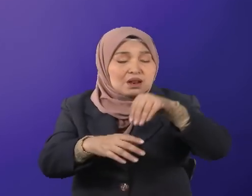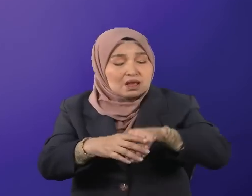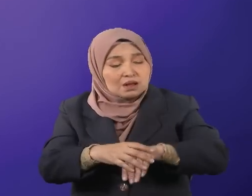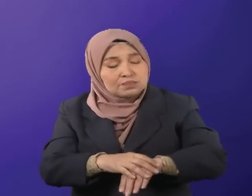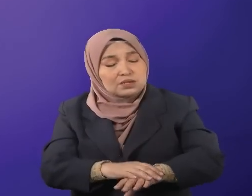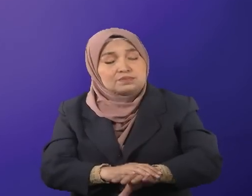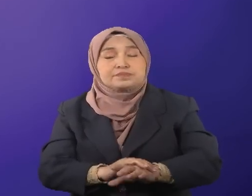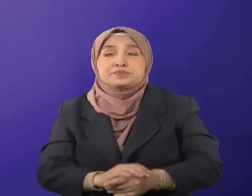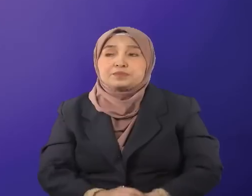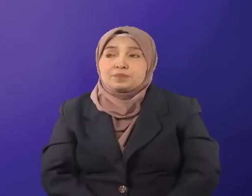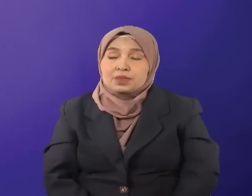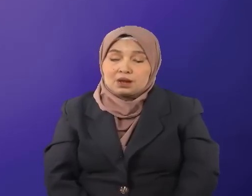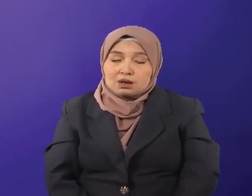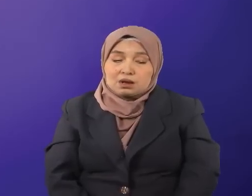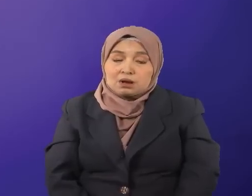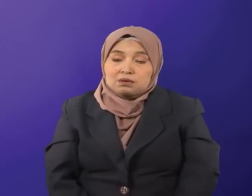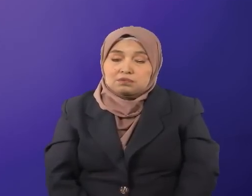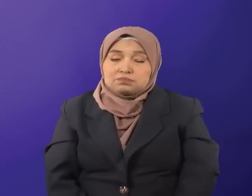فيها